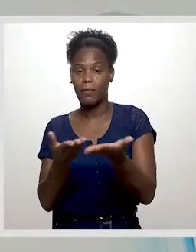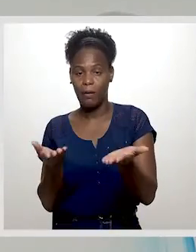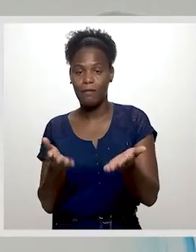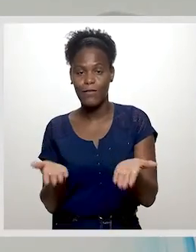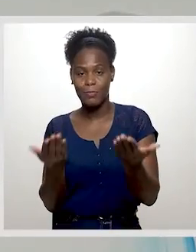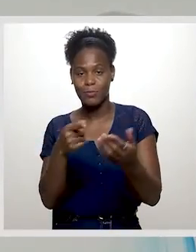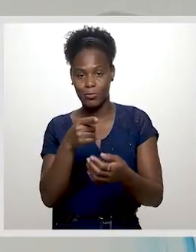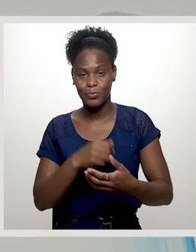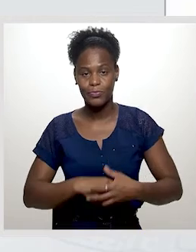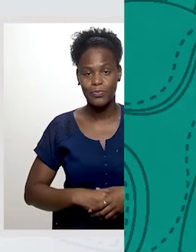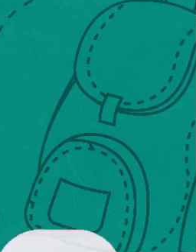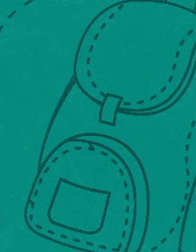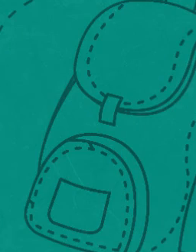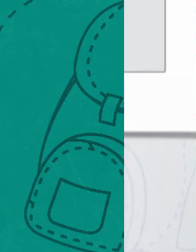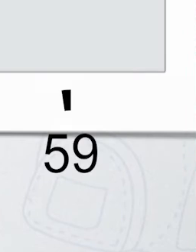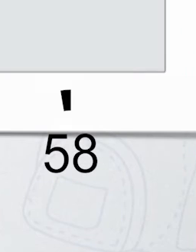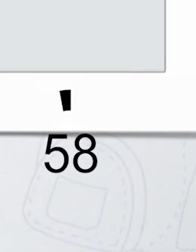Vas-y.